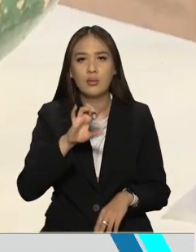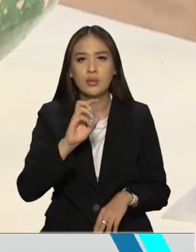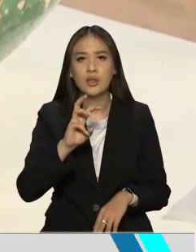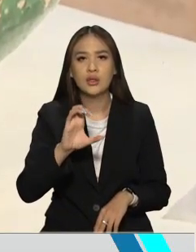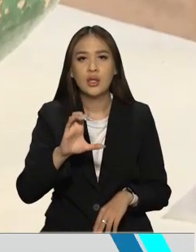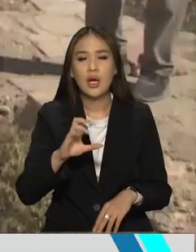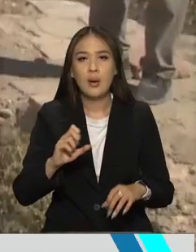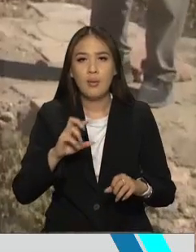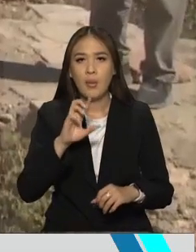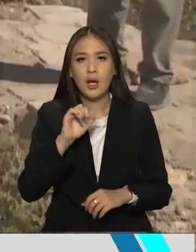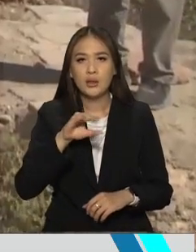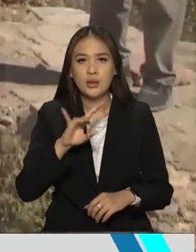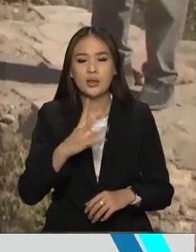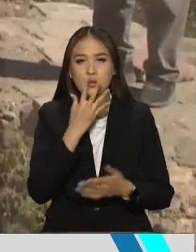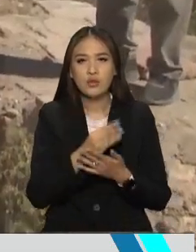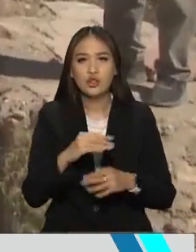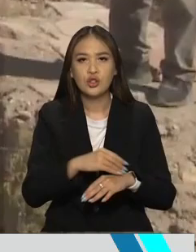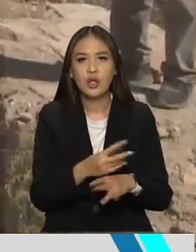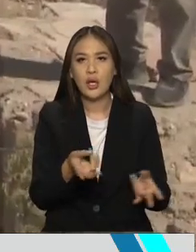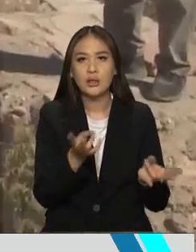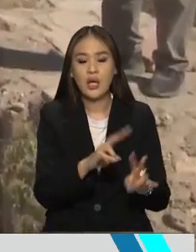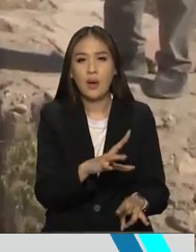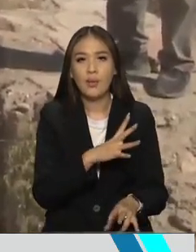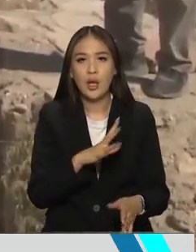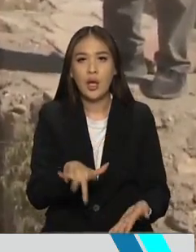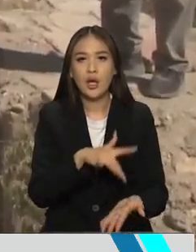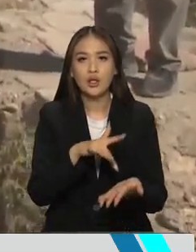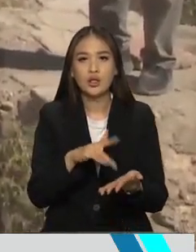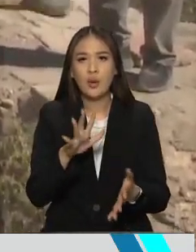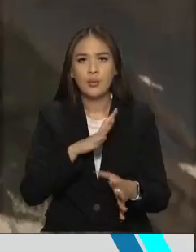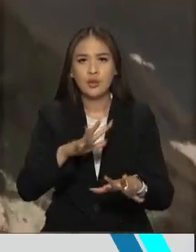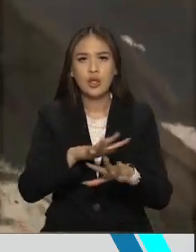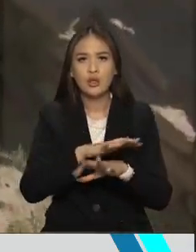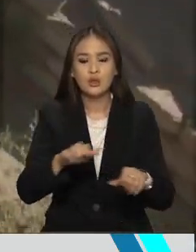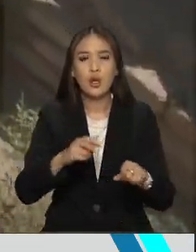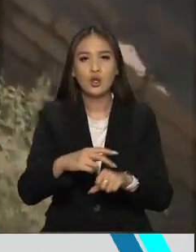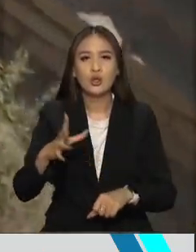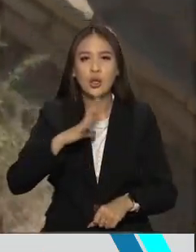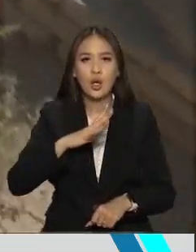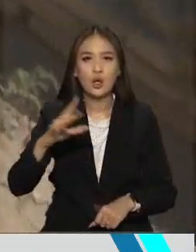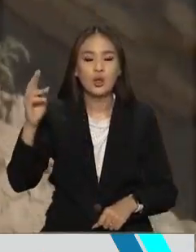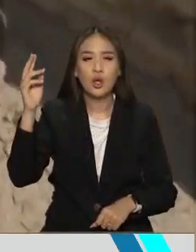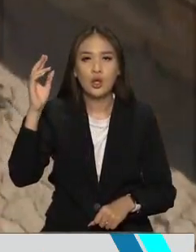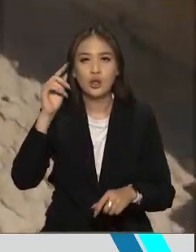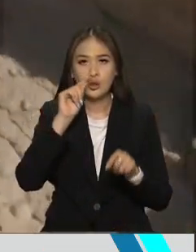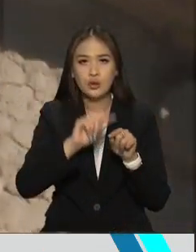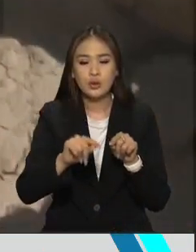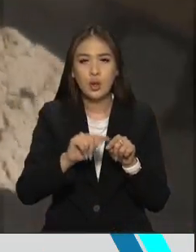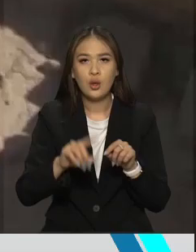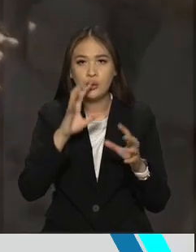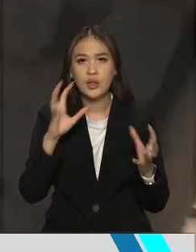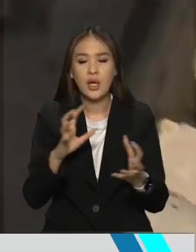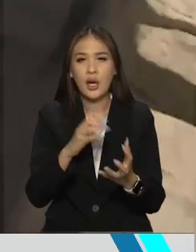супругу гульбаршин в середине прошлого Столетия часть древнего Городища была разрушена сейчас ученые пытаются сохранить уникальное Наследие